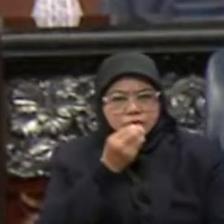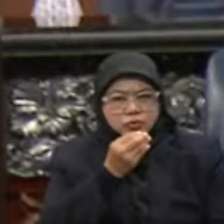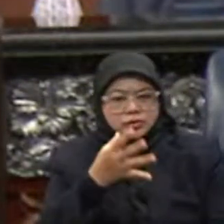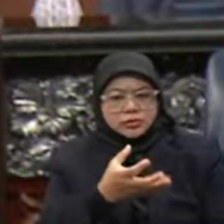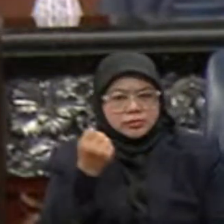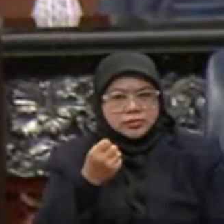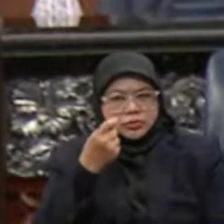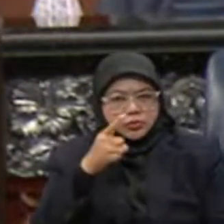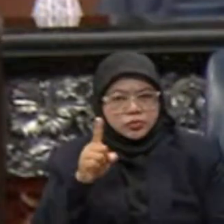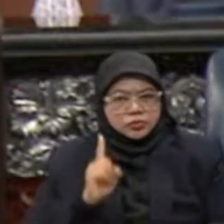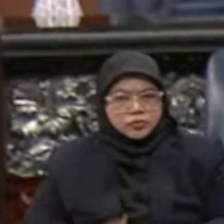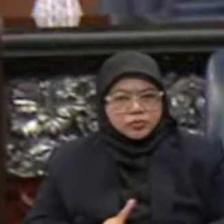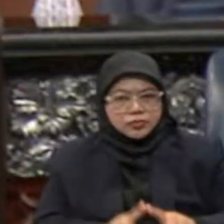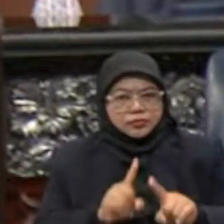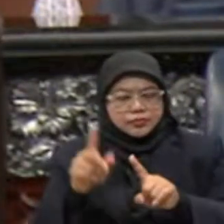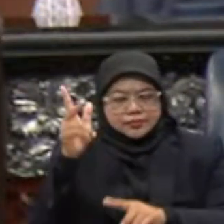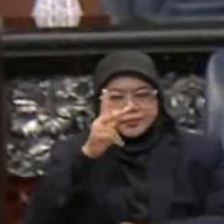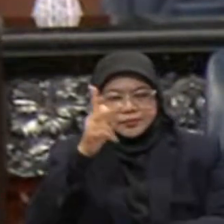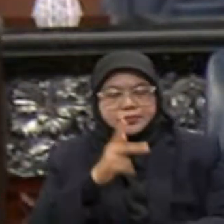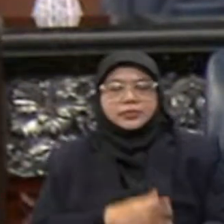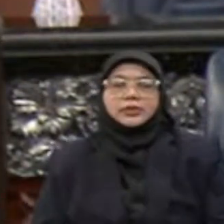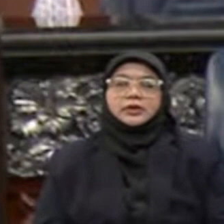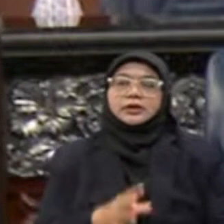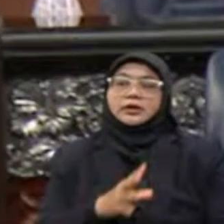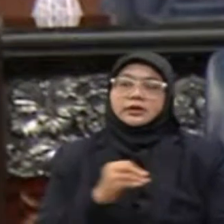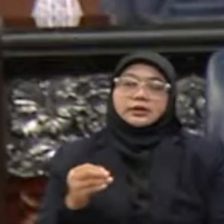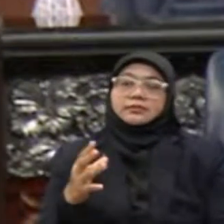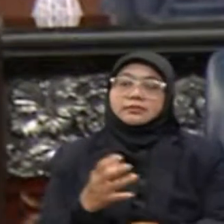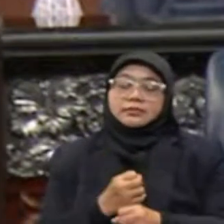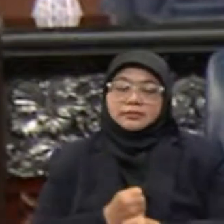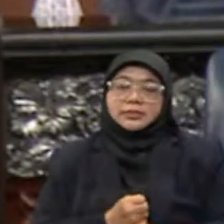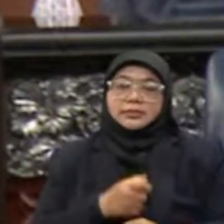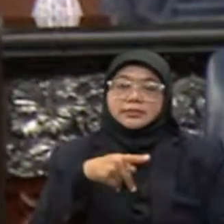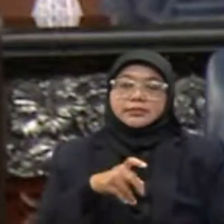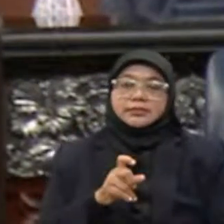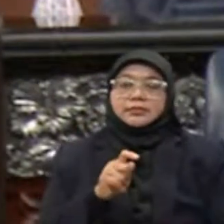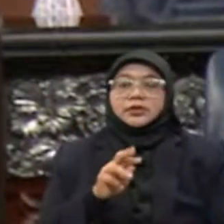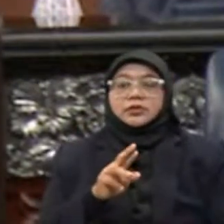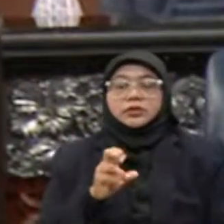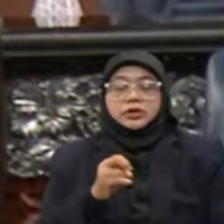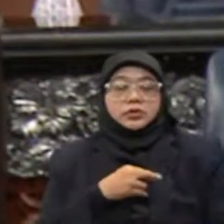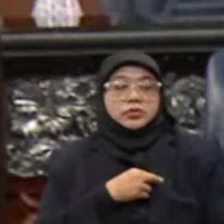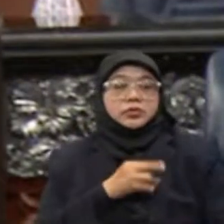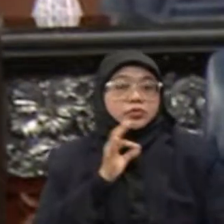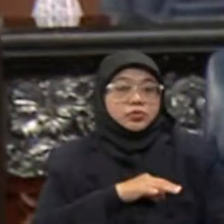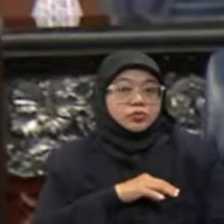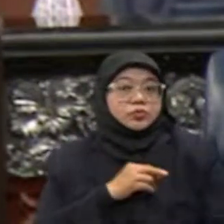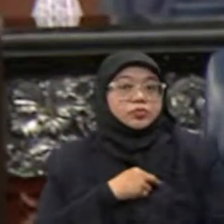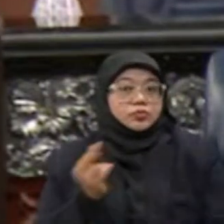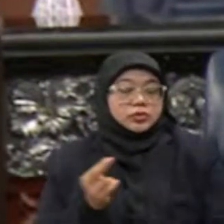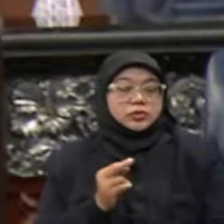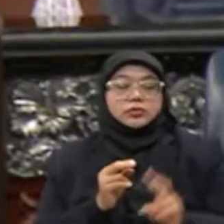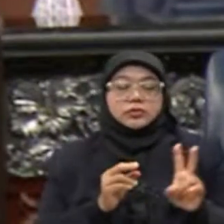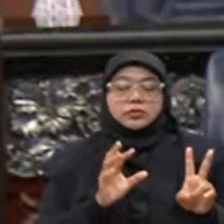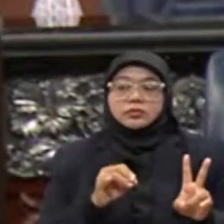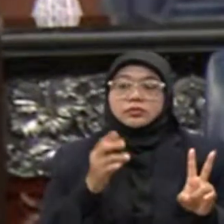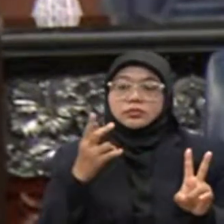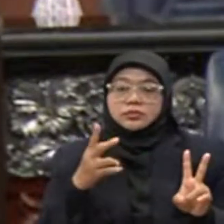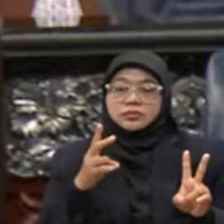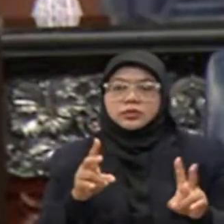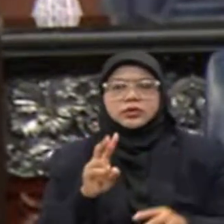macam-macam oleh kerajaan mengenai pendapatan Petronas untung rugi 2017